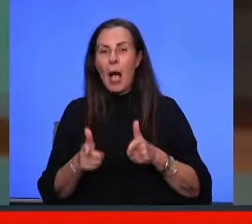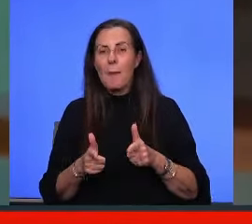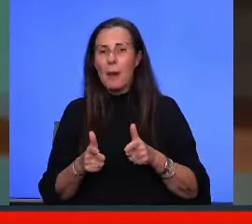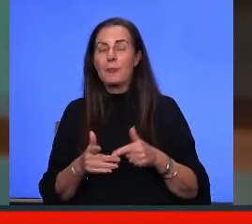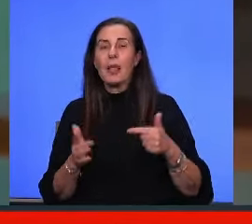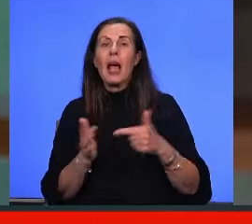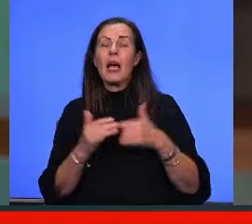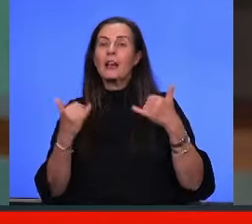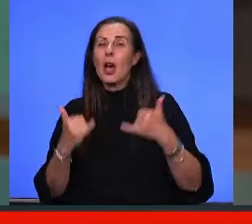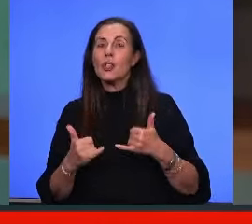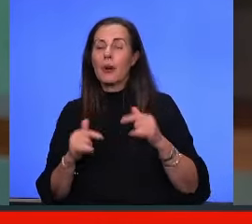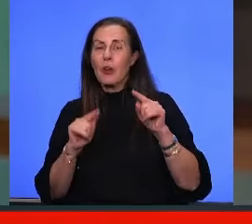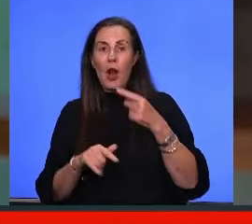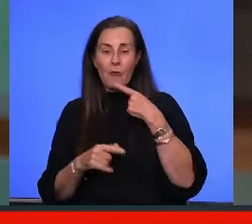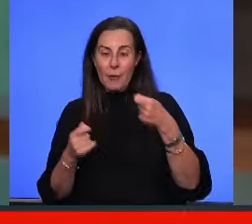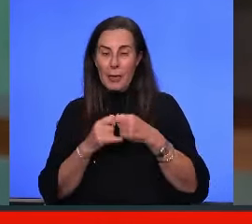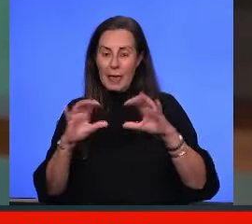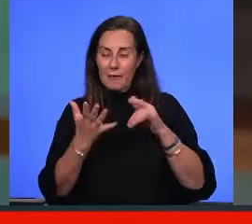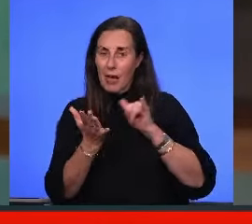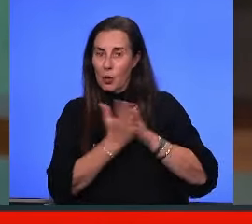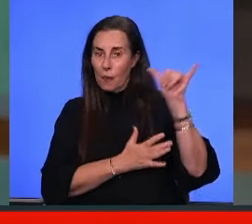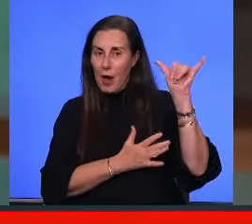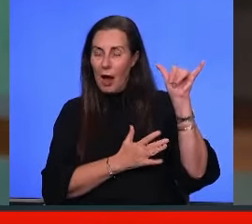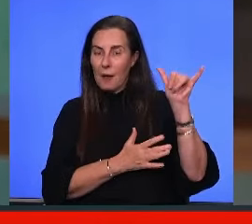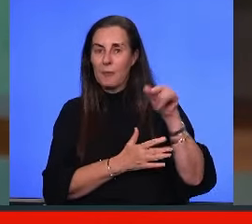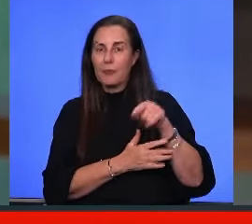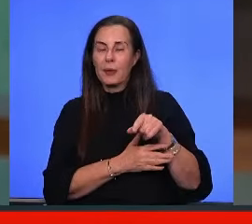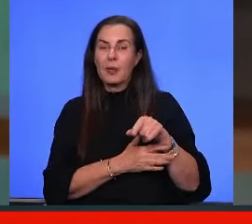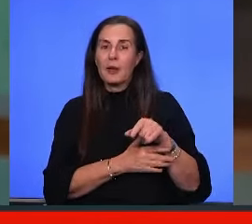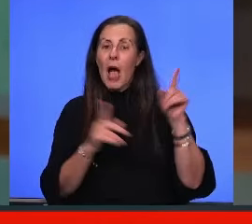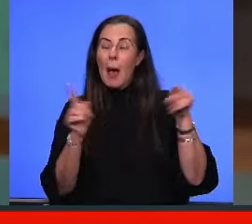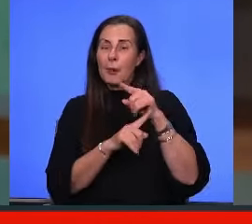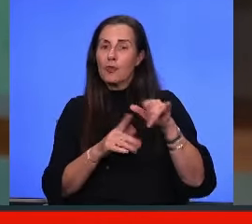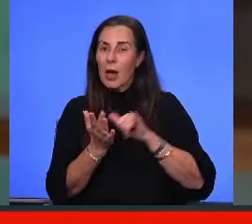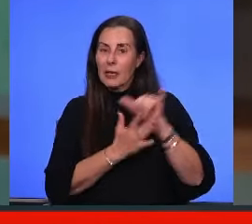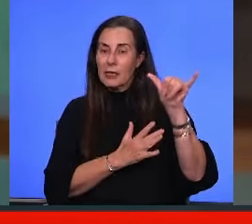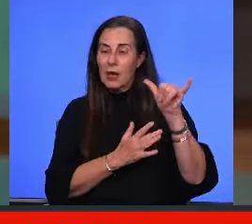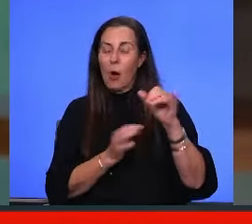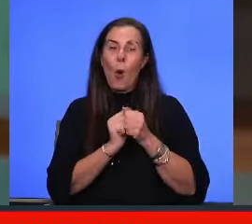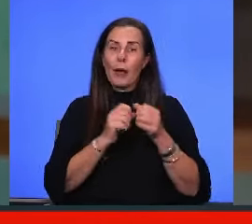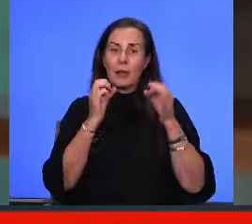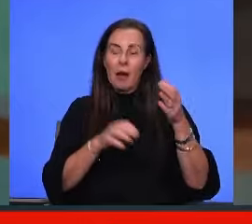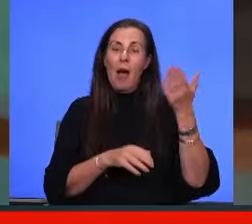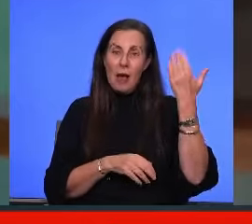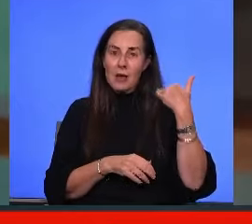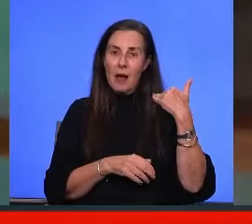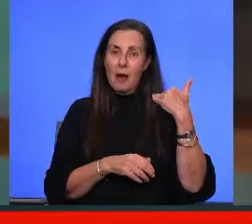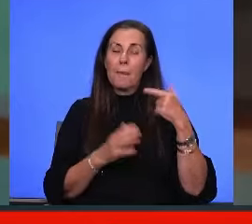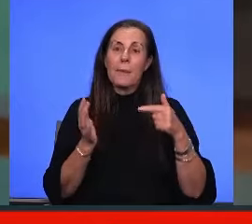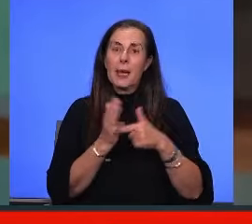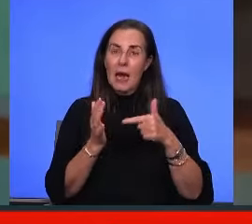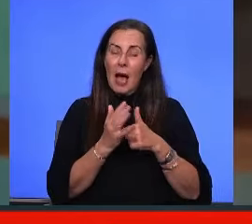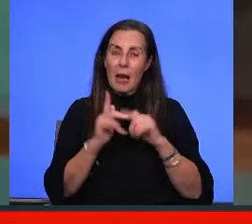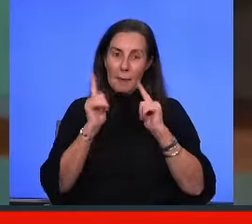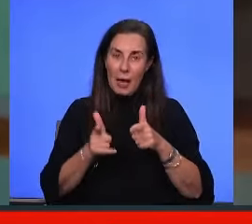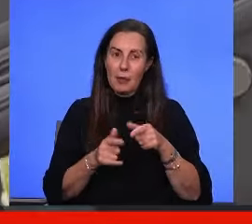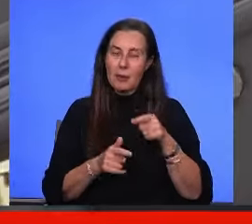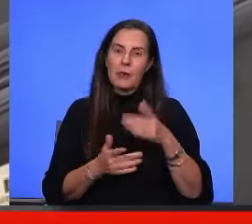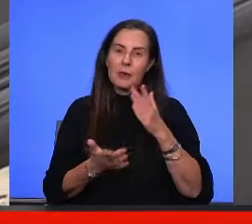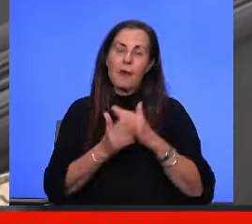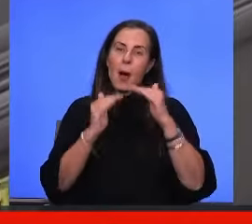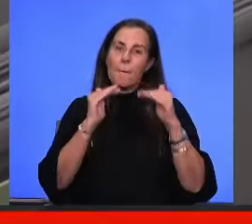ולכן, עכשיו, לבוא ולהגיד מבחינת החברת תעופה, שהביטול של הטיסה או הדחייה היה כתוצאה מהמלחמה, זה כבר